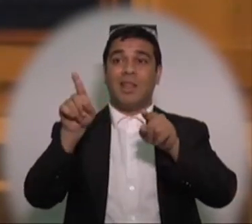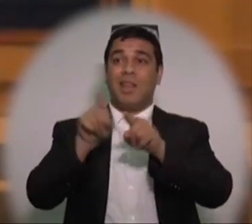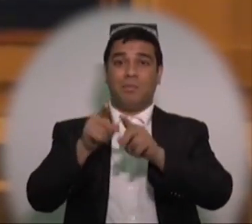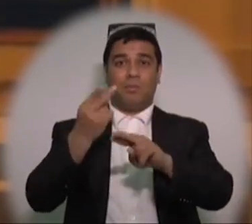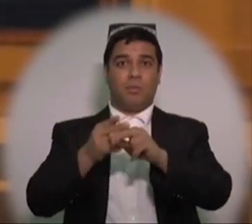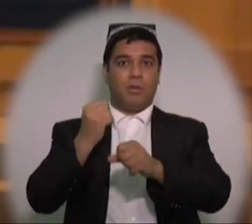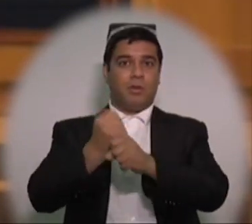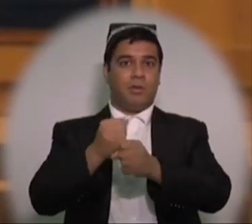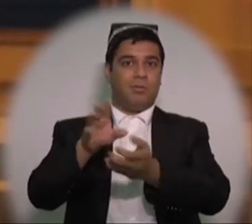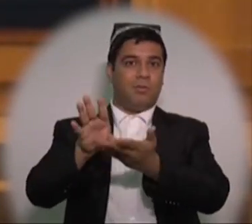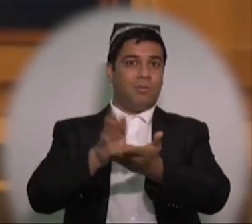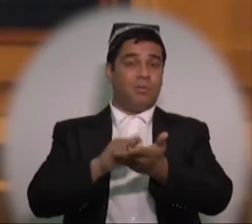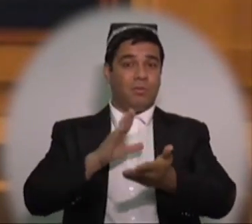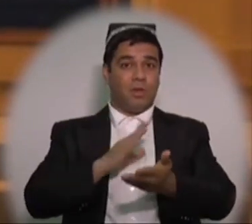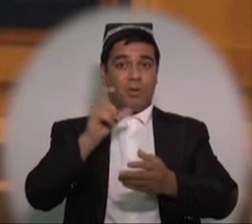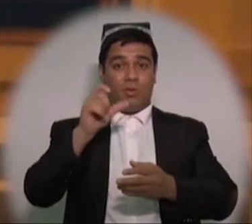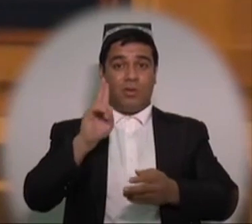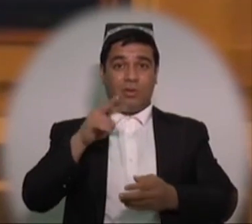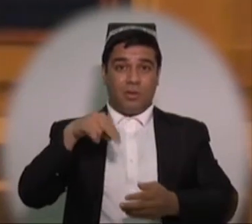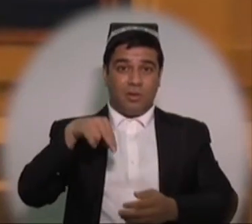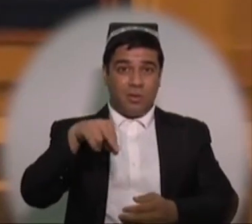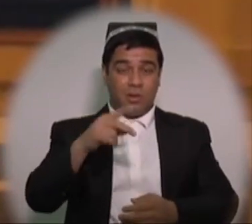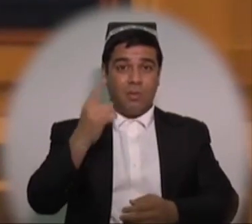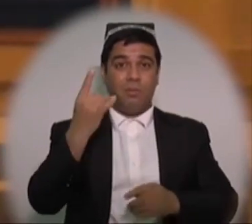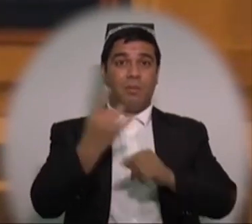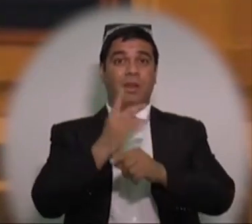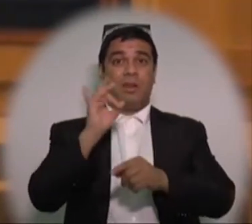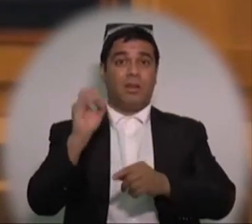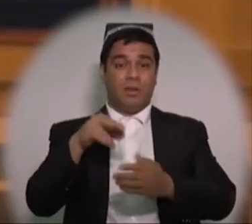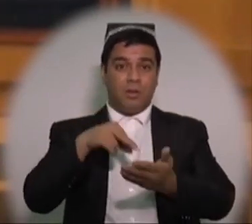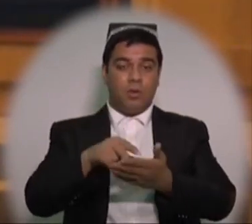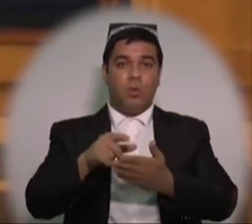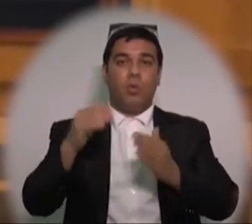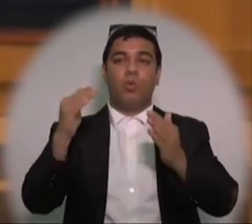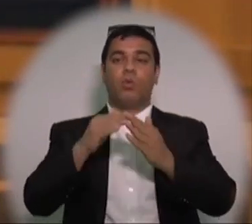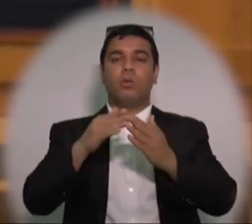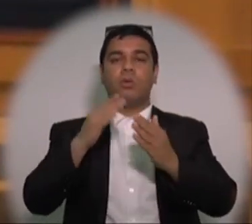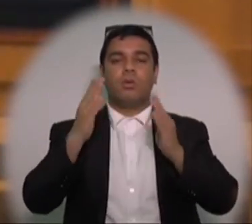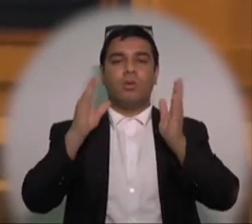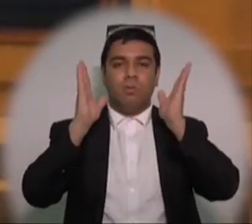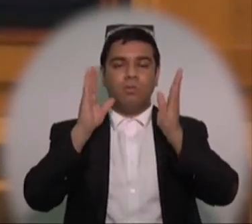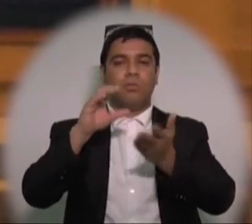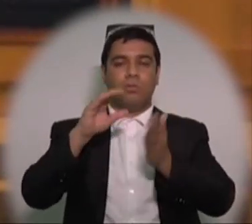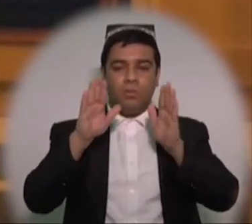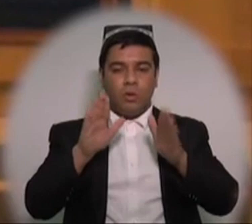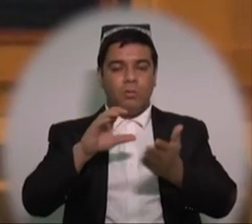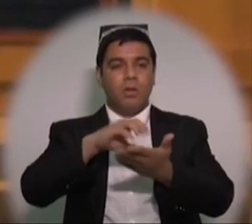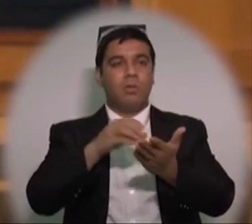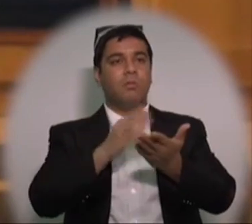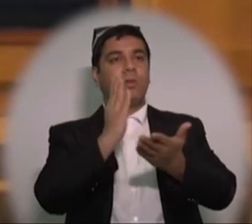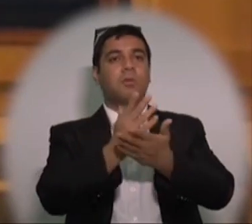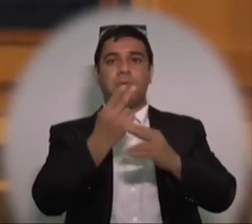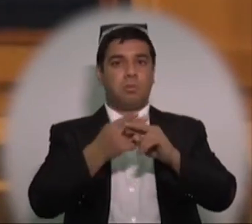mehrob qilishar edi. Kirgan odam birinchi marta kirsa ham uy egasidan uylarni qiblasi qaysi tarafdan